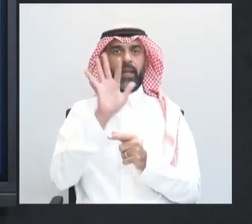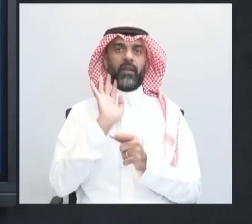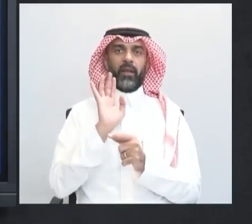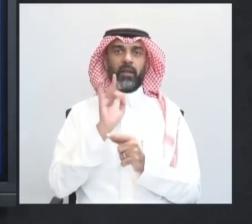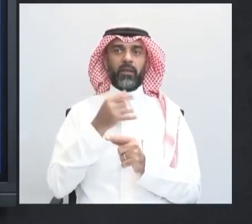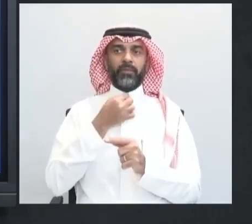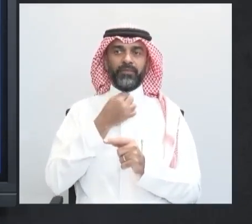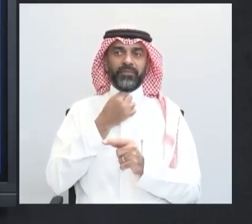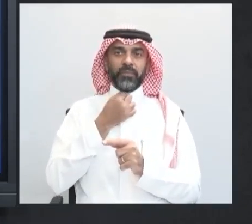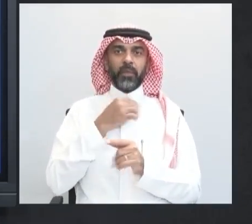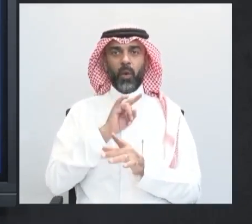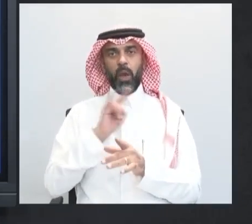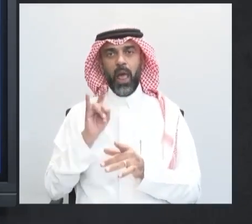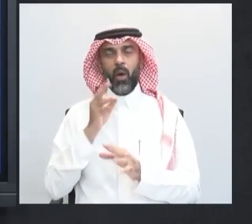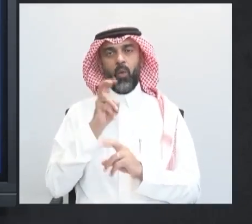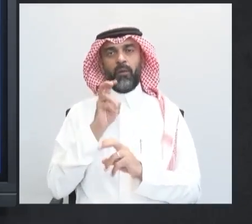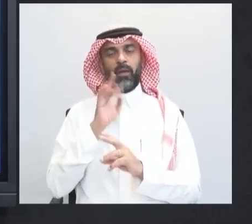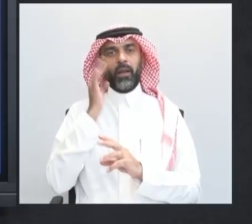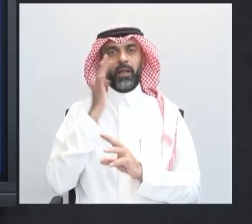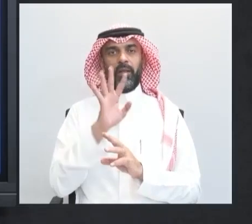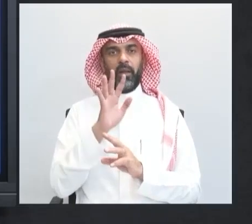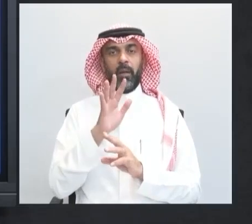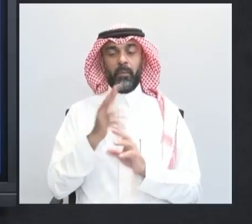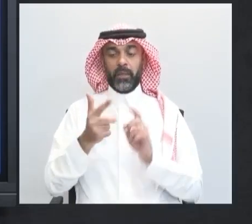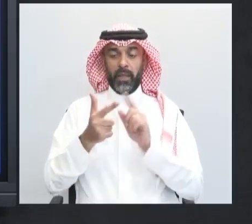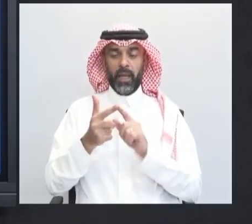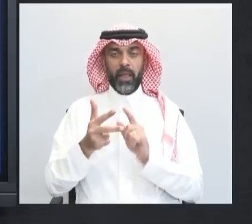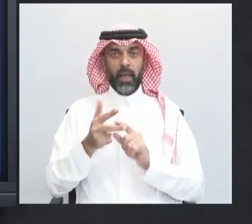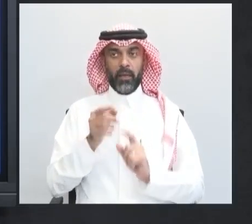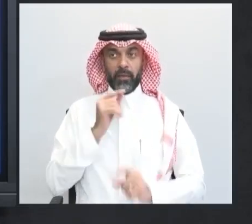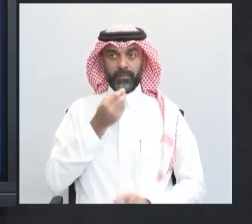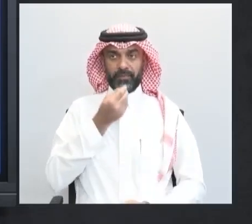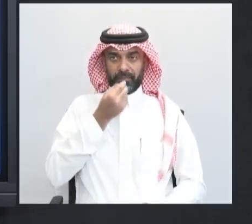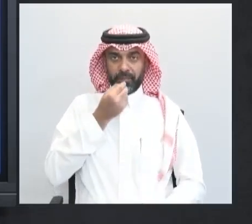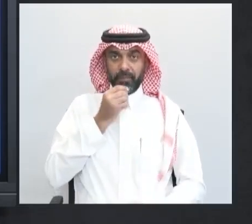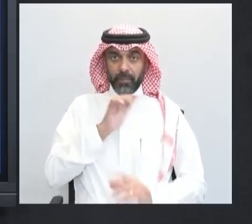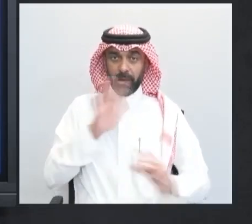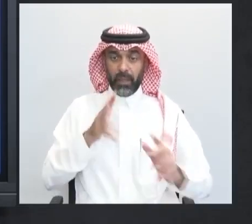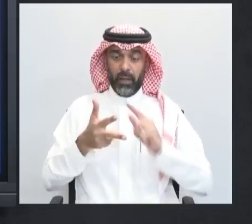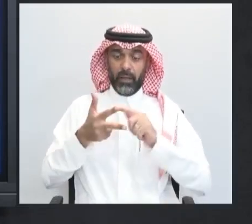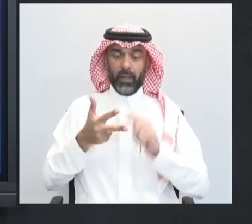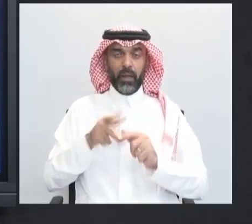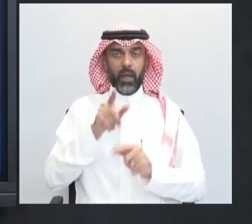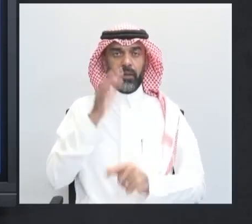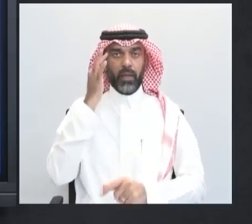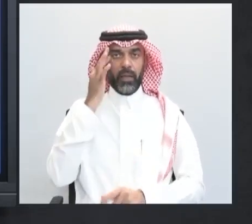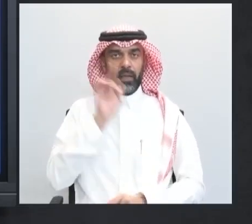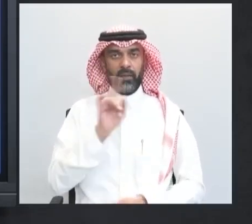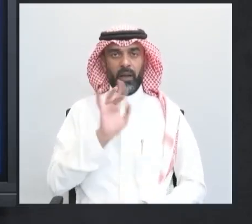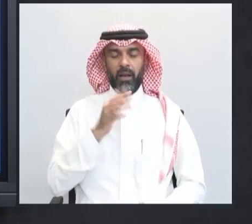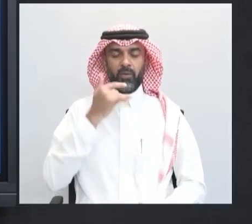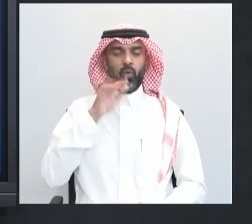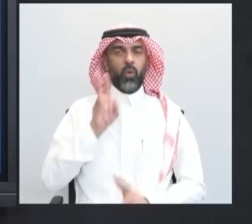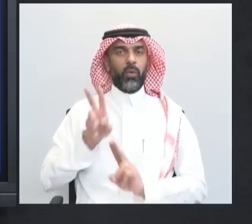هنالك خلايا هيكليه في الداخل او خلايا اراديه نستطيع التحكم فيها بينما الجزء الثاني والجزء